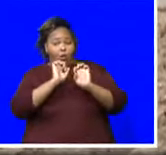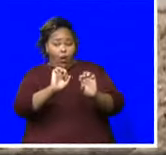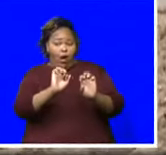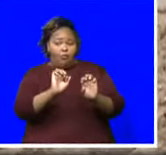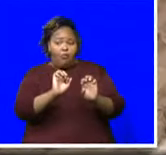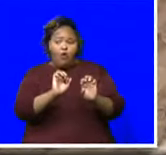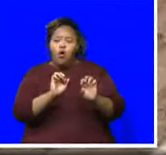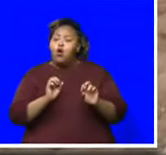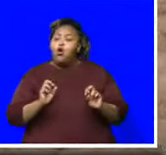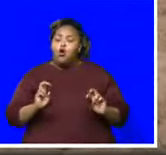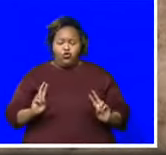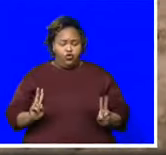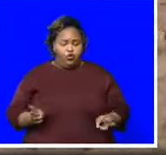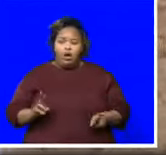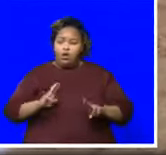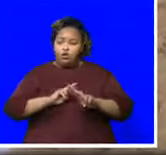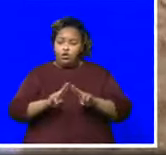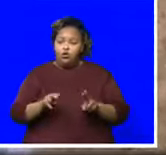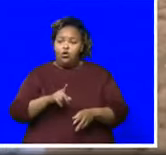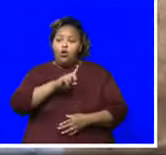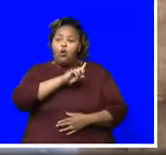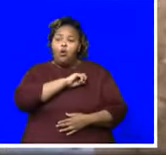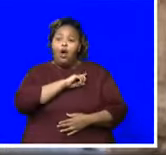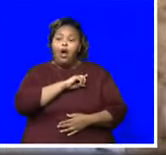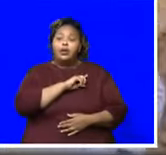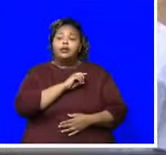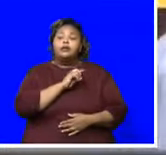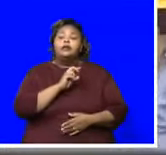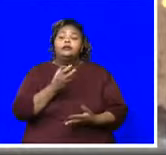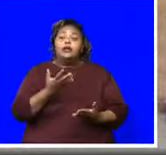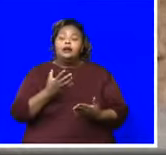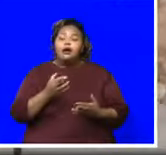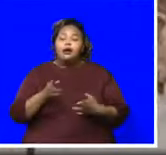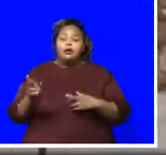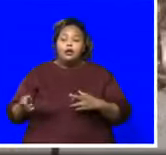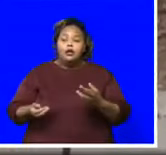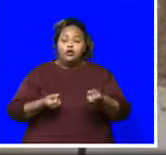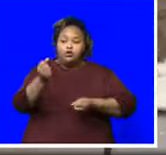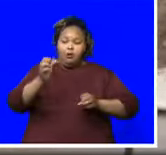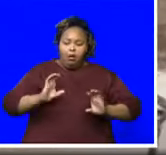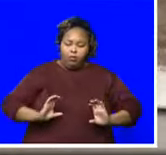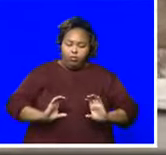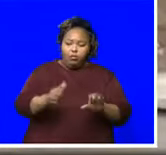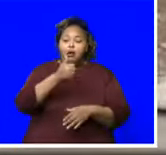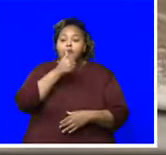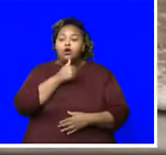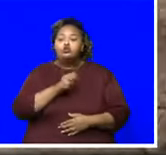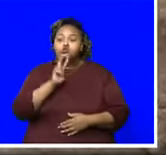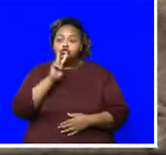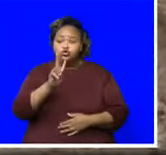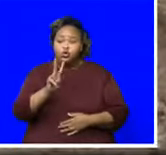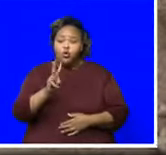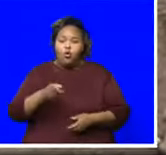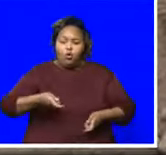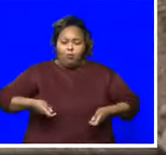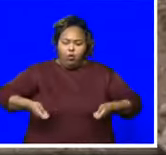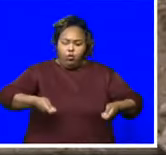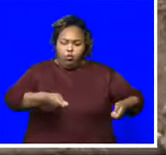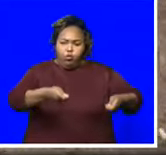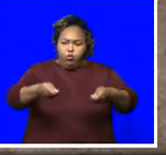nelibloho kubonakala kusebenziswa emabharala amabili kanti nebantu bemango labasitako kule gonraki